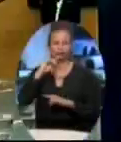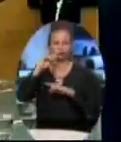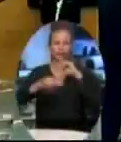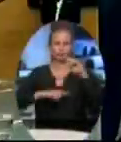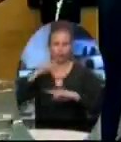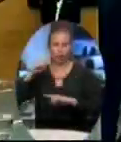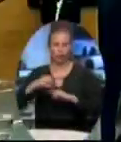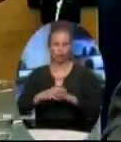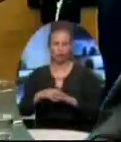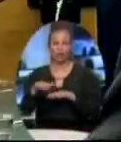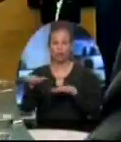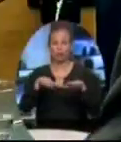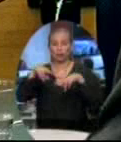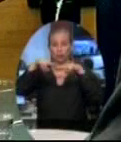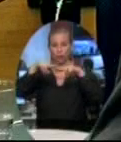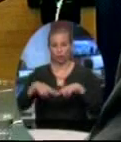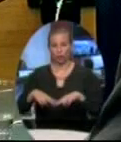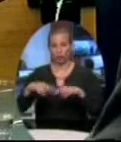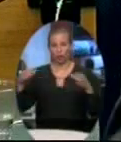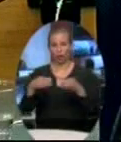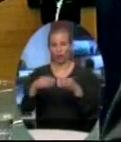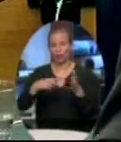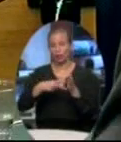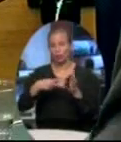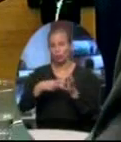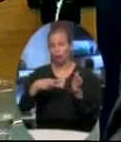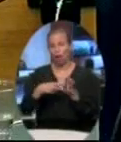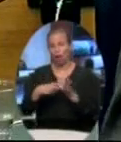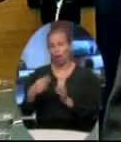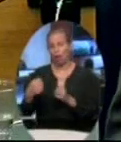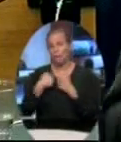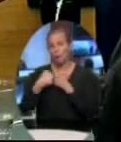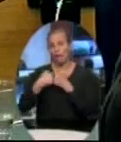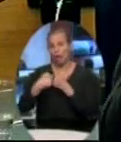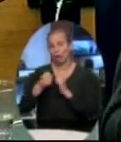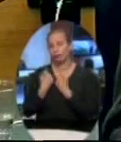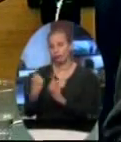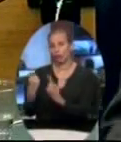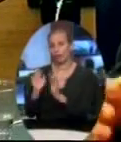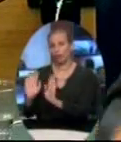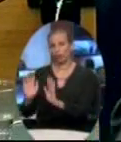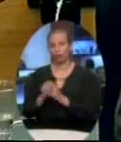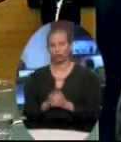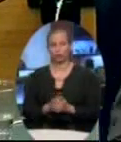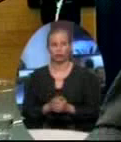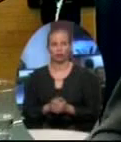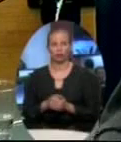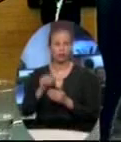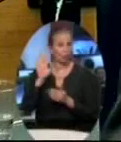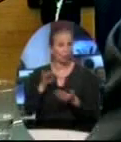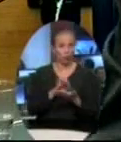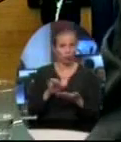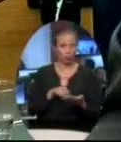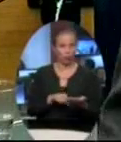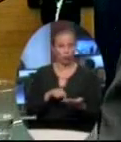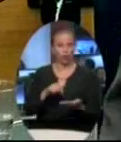הממשלה השאירה את חברת חשמל להיאבק לבד. ופחות או יותר... זה גם כתוב בדוח. במקום, לא, אבל מילא הייתה נשארת